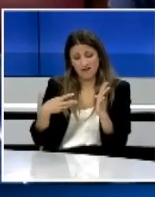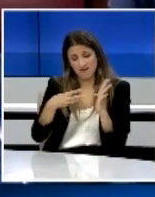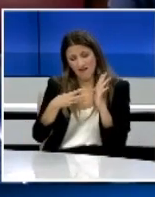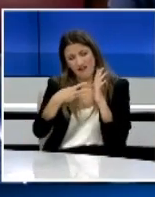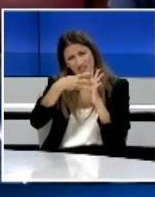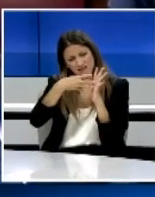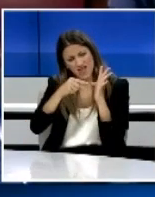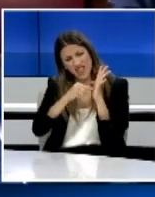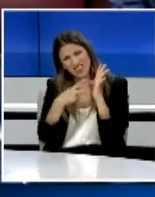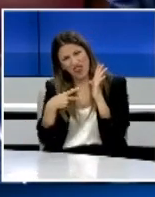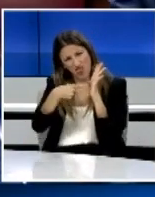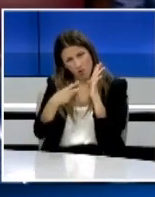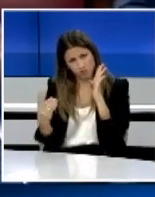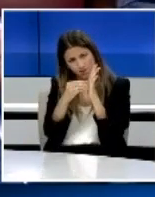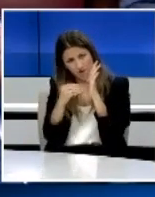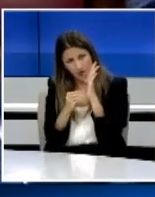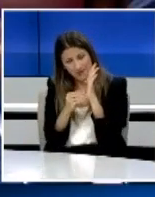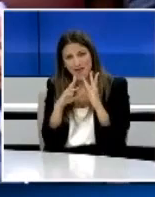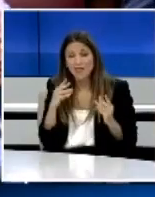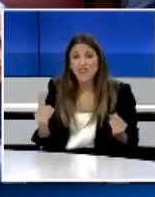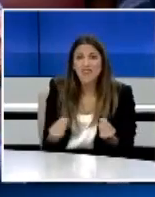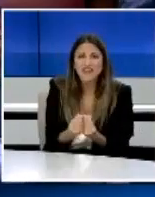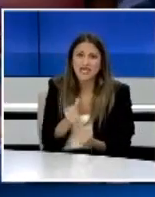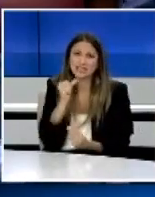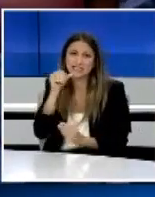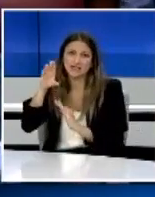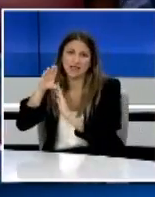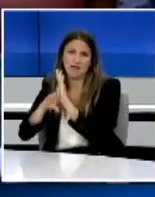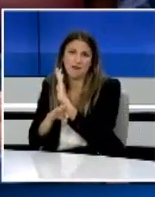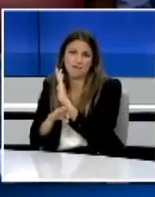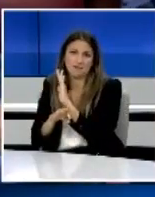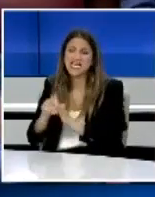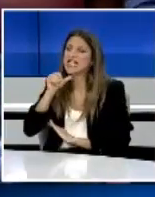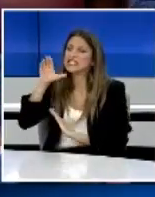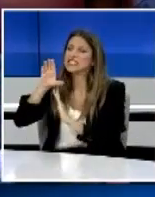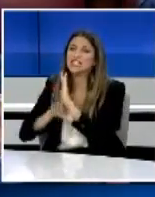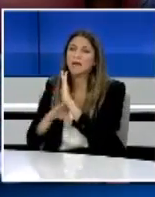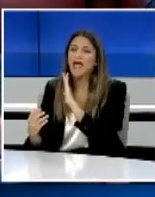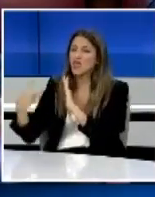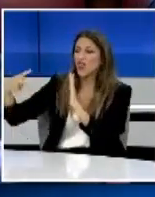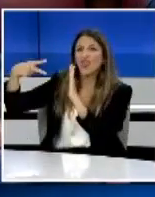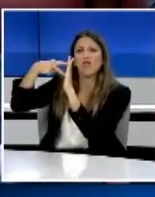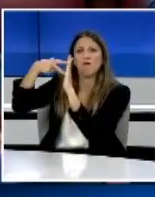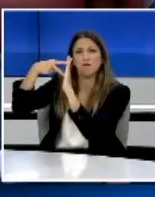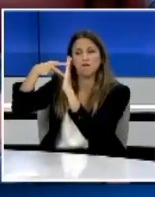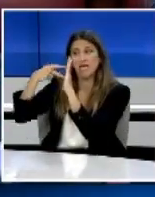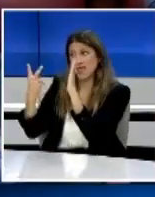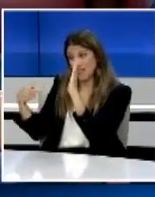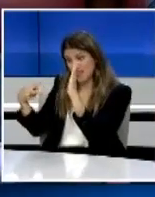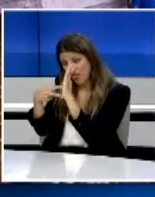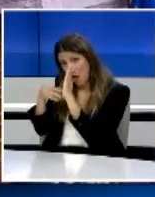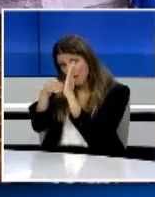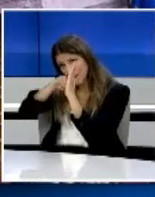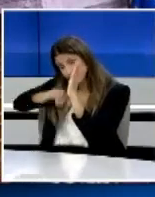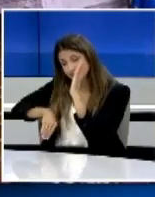και έξω από το γράμμα και το πνεύμα του Συντάγματος. Αυτό σας λέμε. Τους οποίους προσθέτετε εσείς σήμερα. Κάνετε